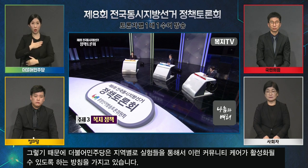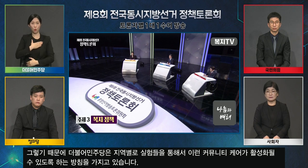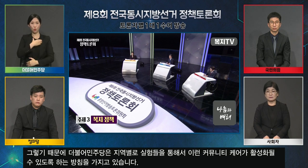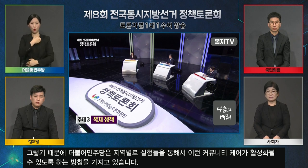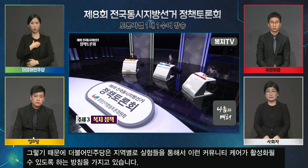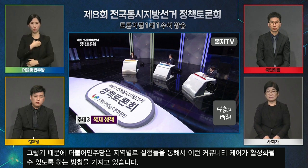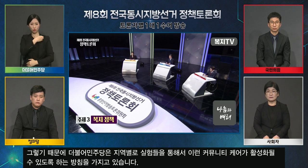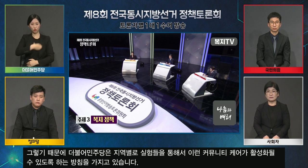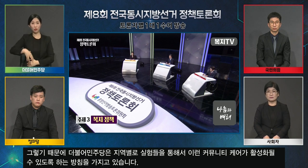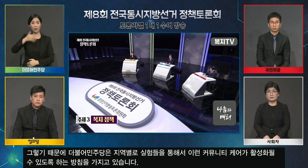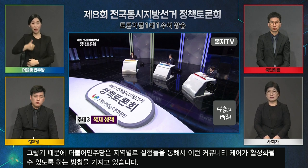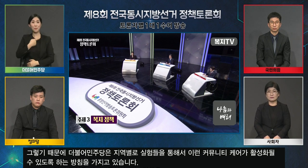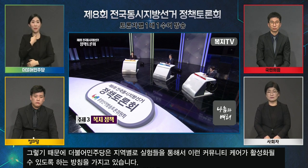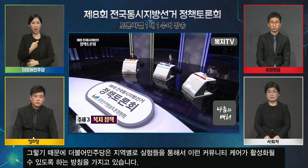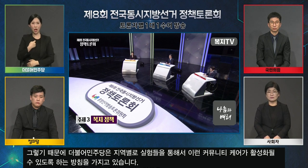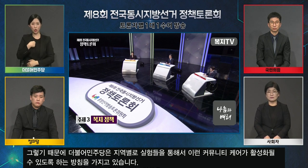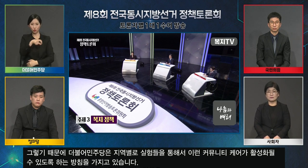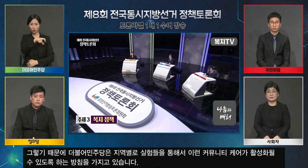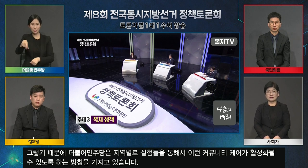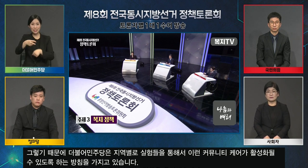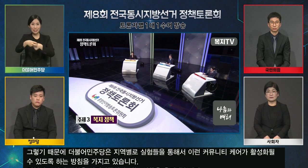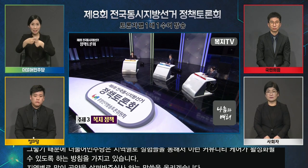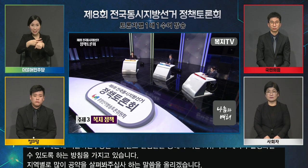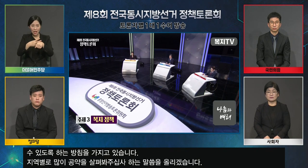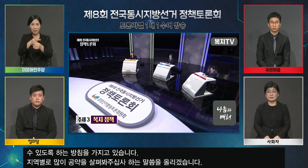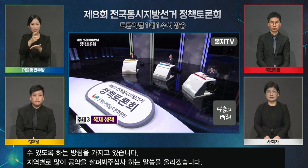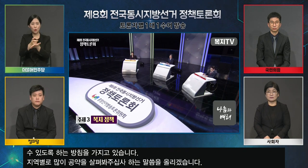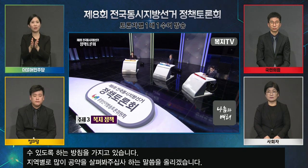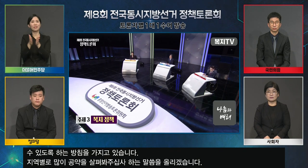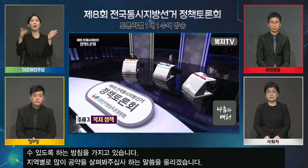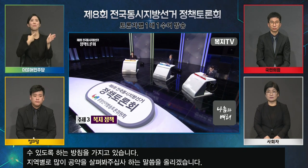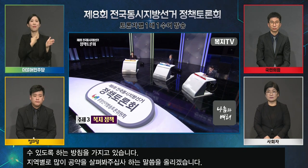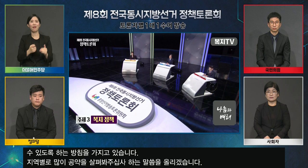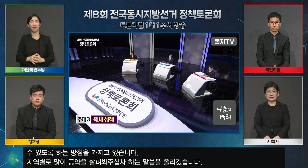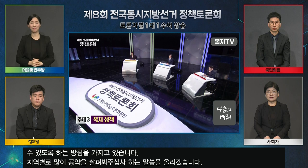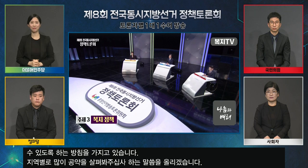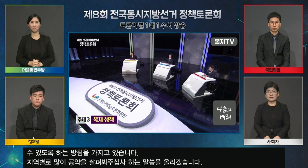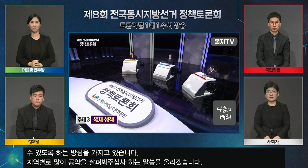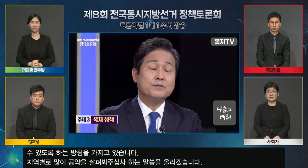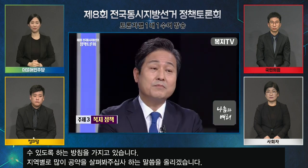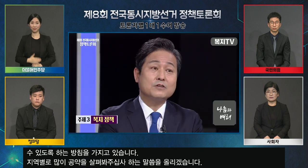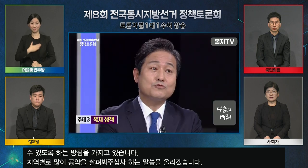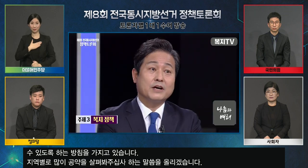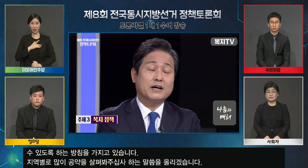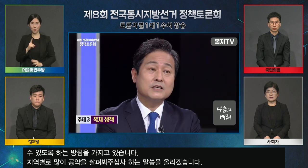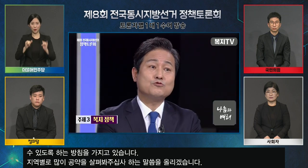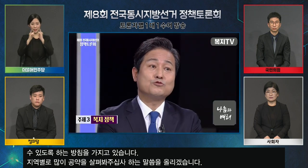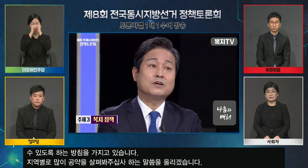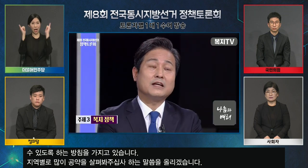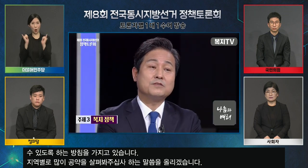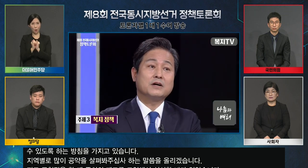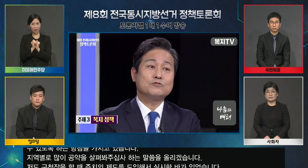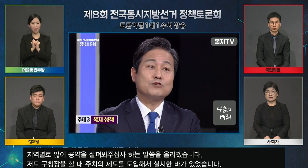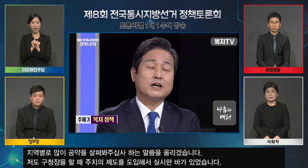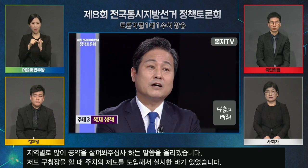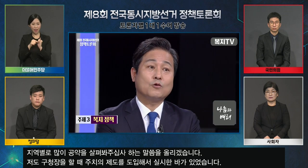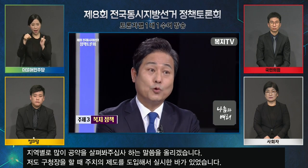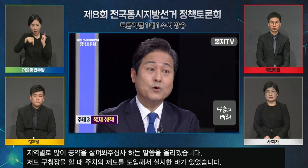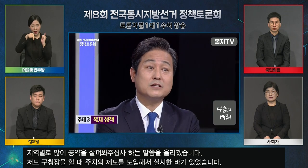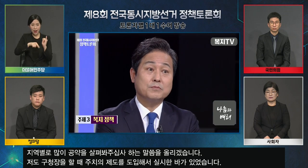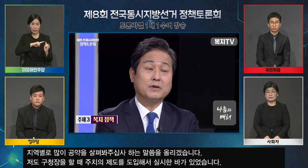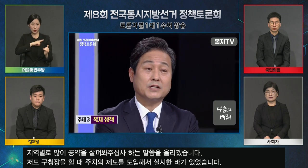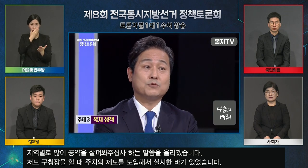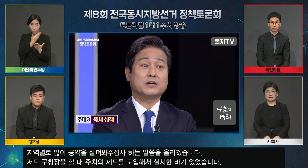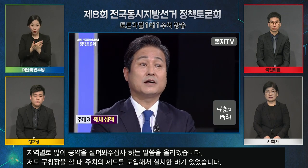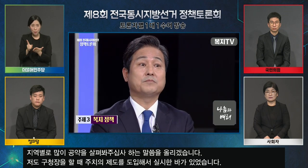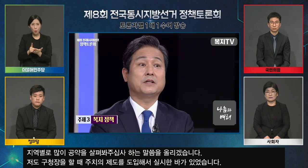주치의 제도를 도입해서 실시한 바가 있었습니다. 저는 사회 안전망 중에 가장 중요한 안전망 중에 하나가